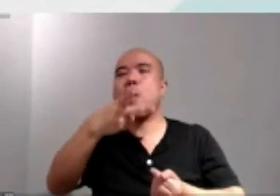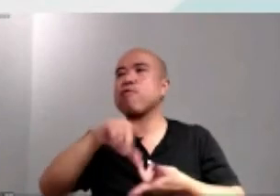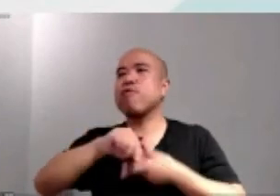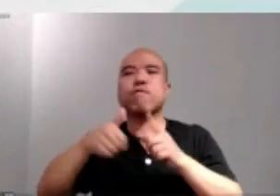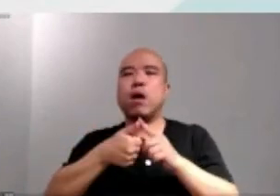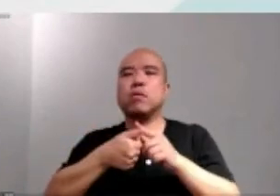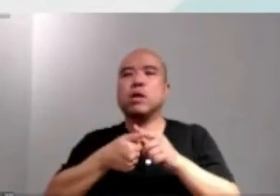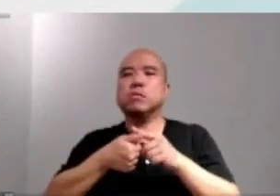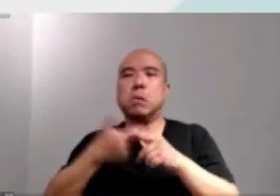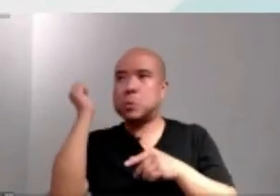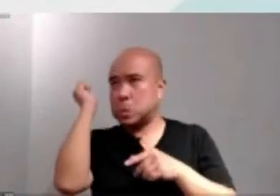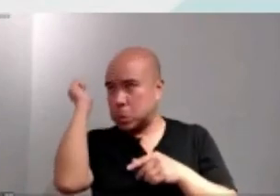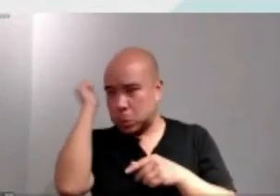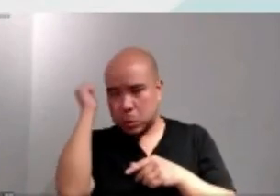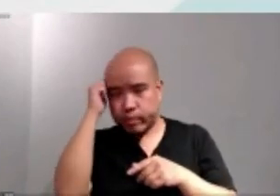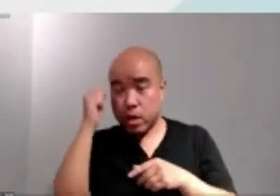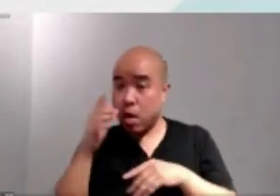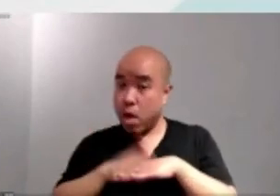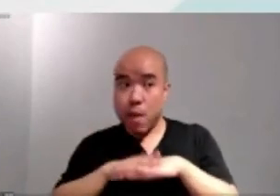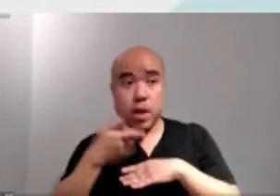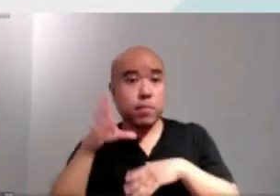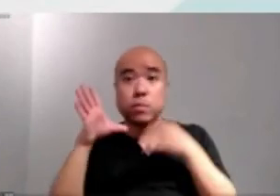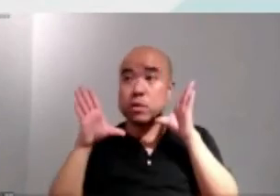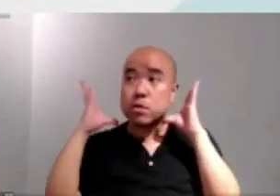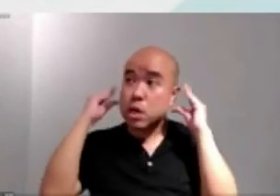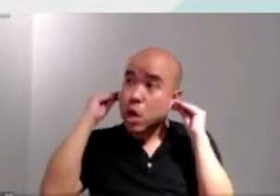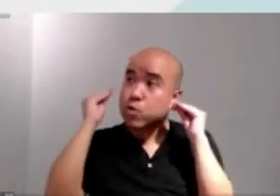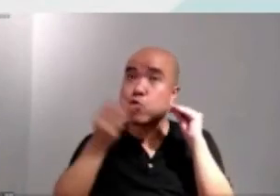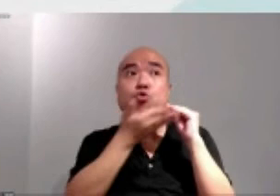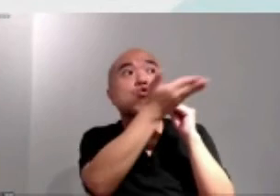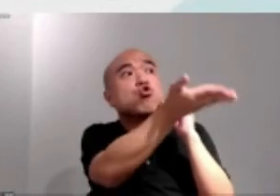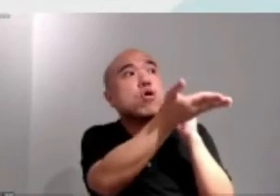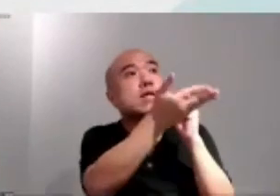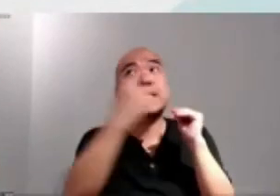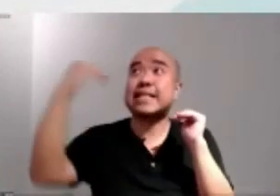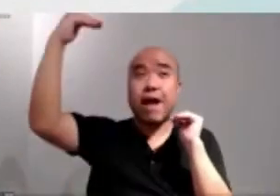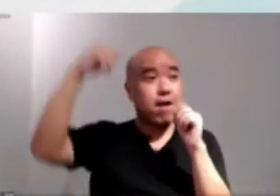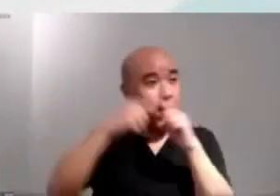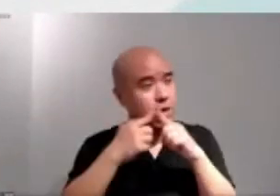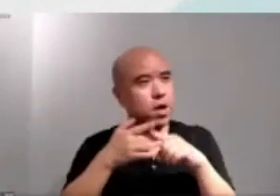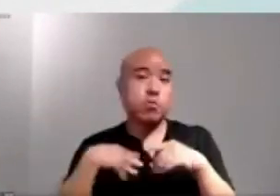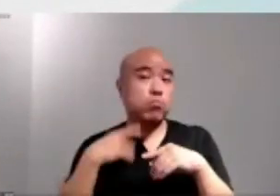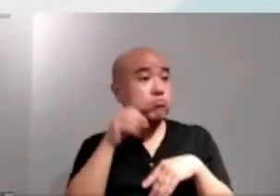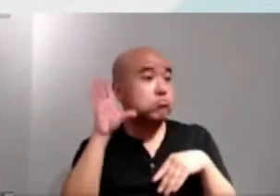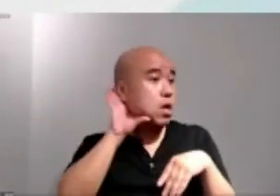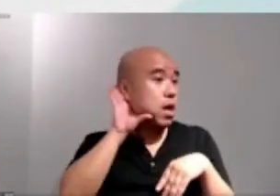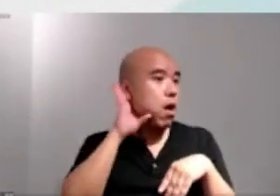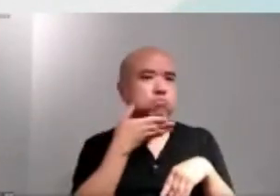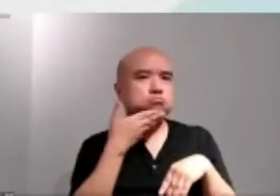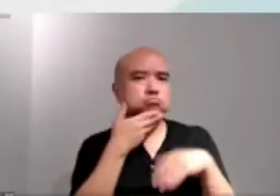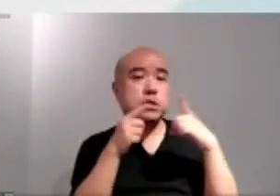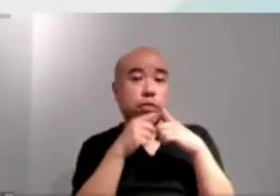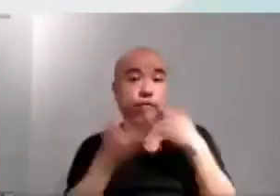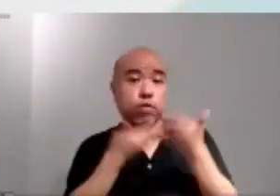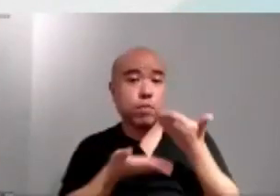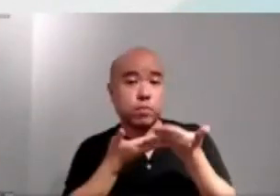多嘅社企嘅創辦人同埋大人嘅分享咧，不如聽下年青人嘅分享啊！好啦，嗱，今年咧，